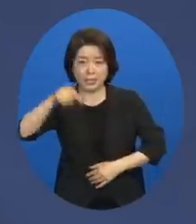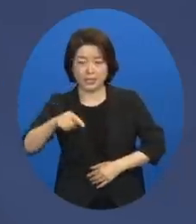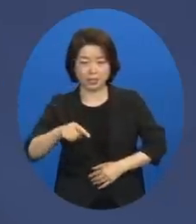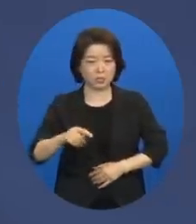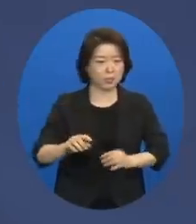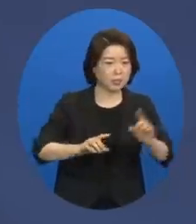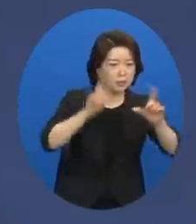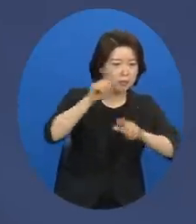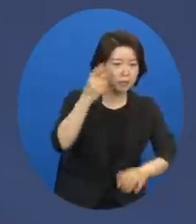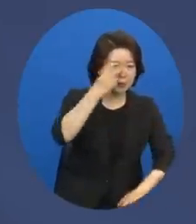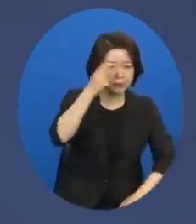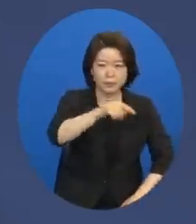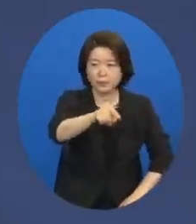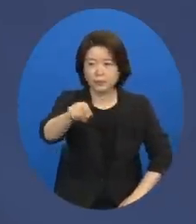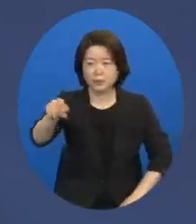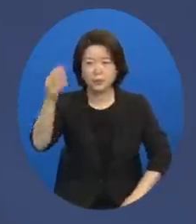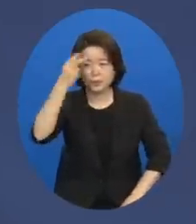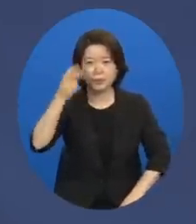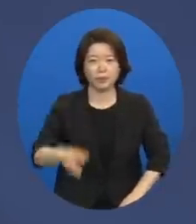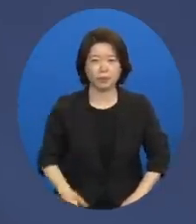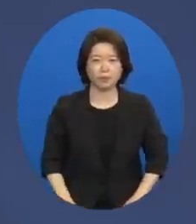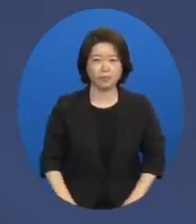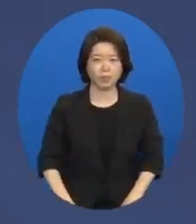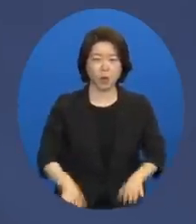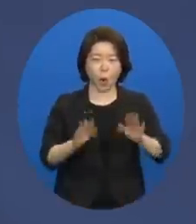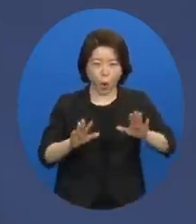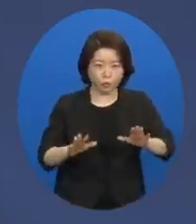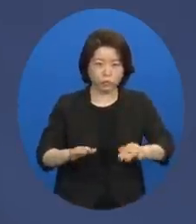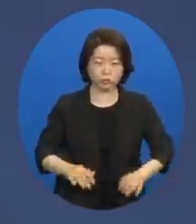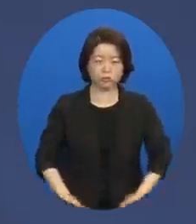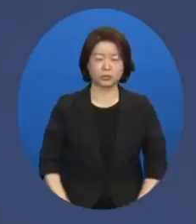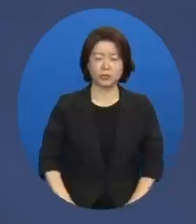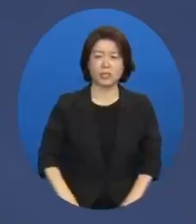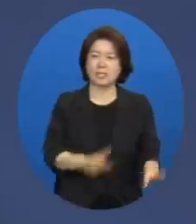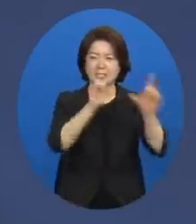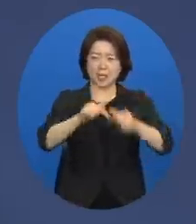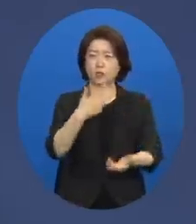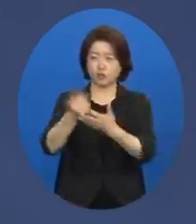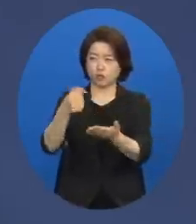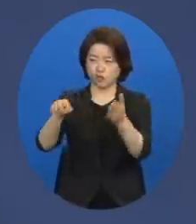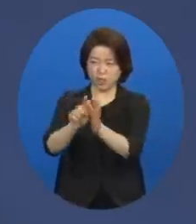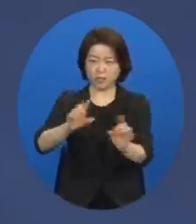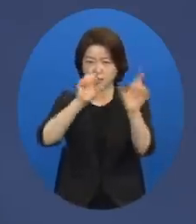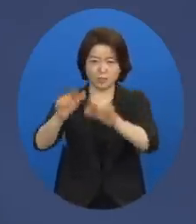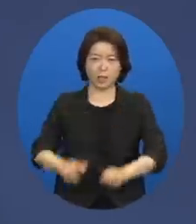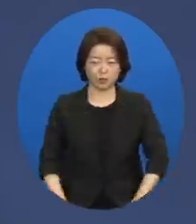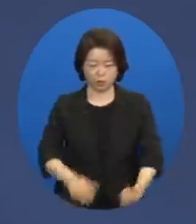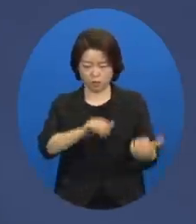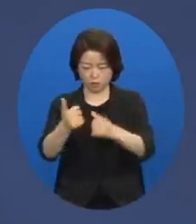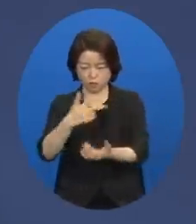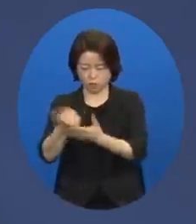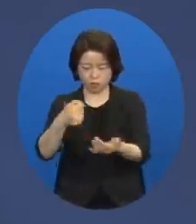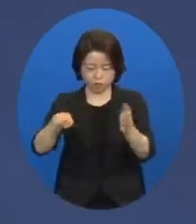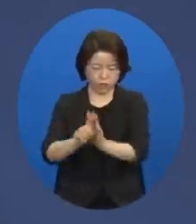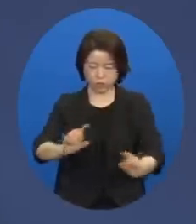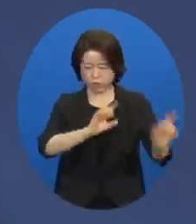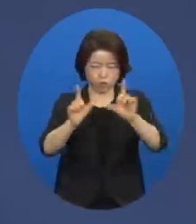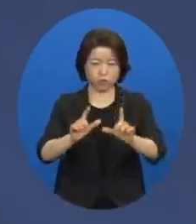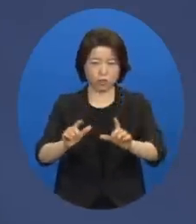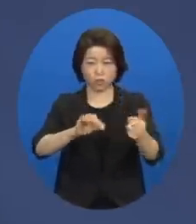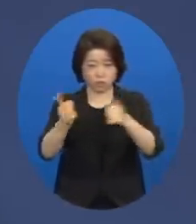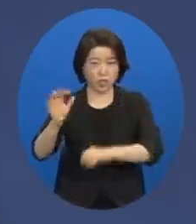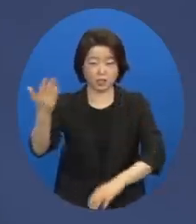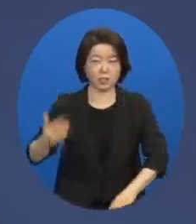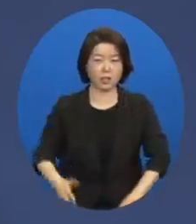상태를 늘 점검해야 되는 거예요. 우리는 살아도 주를 위해 살고 죽어도 주를 위해 죽어야 된다. 그러면 모두가